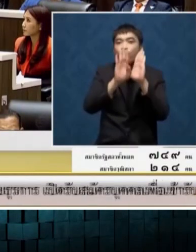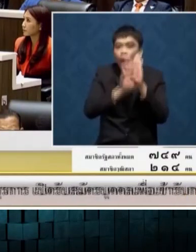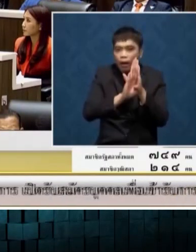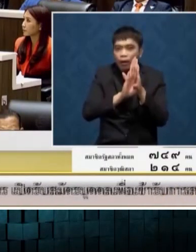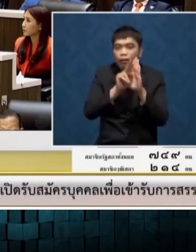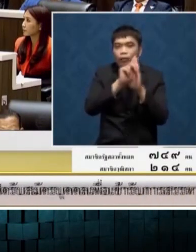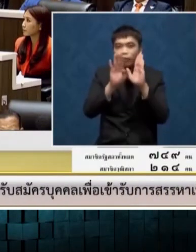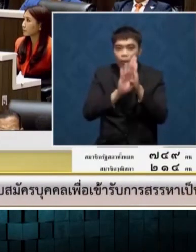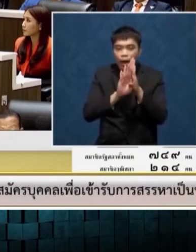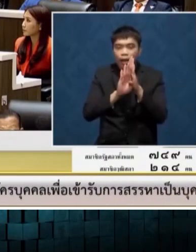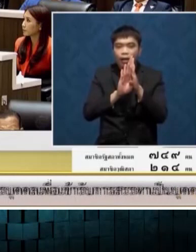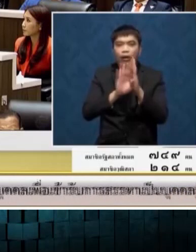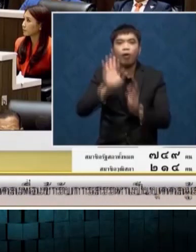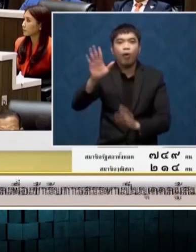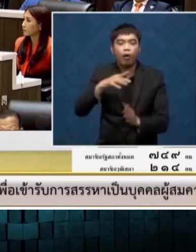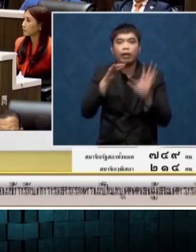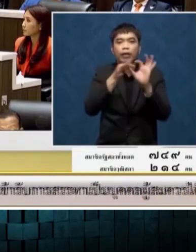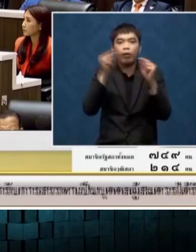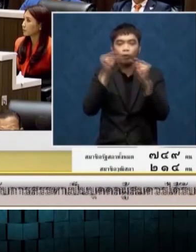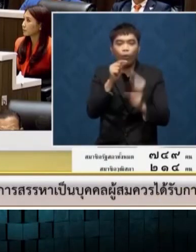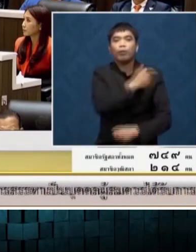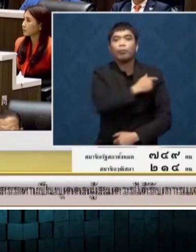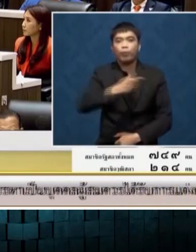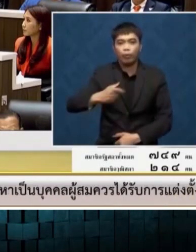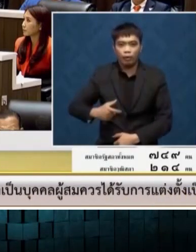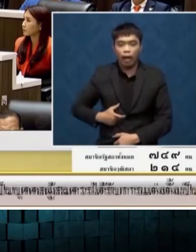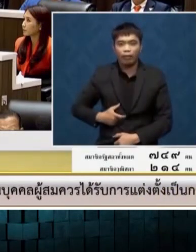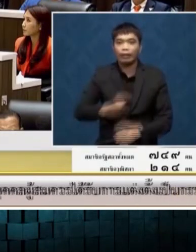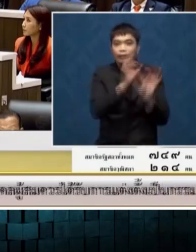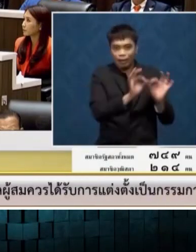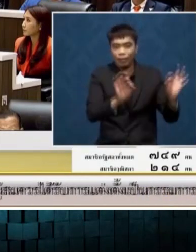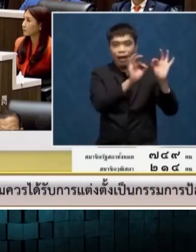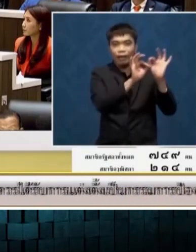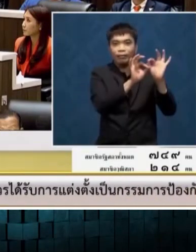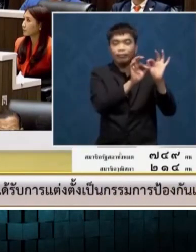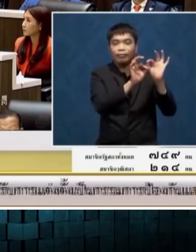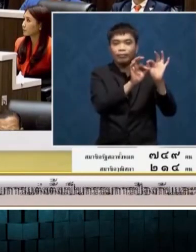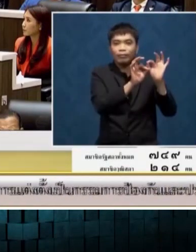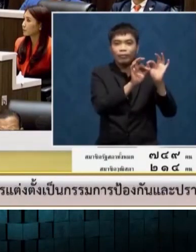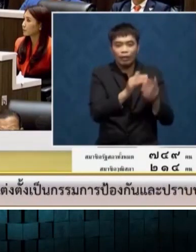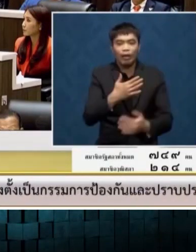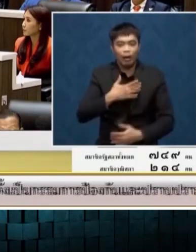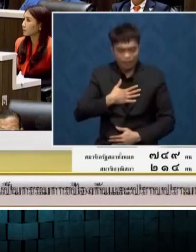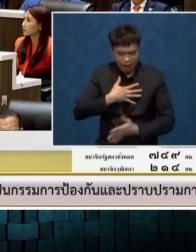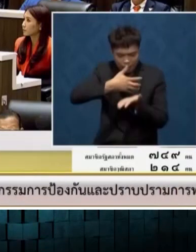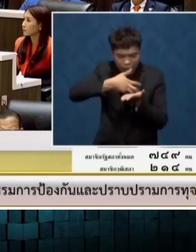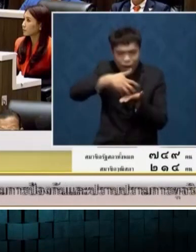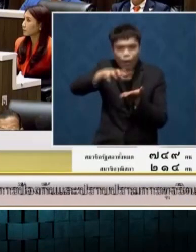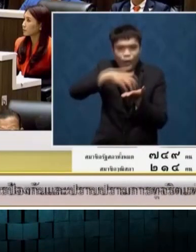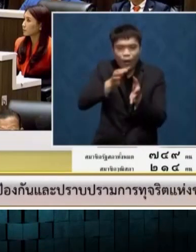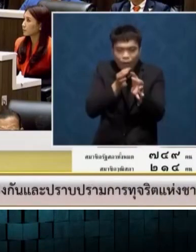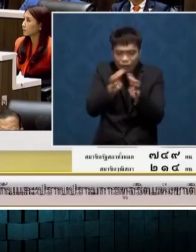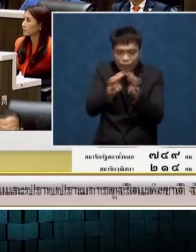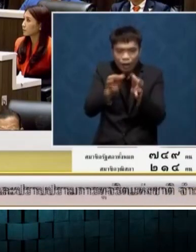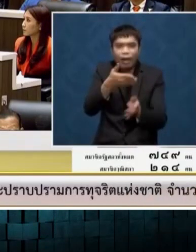วุฒิสภาแล้วก็สมาชิกสภาผู้แทนราษฎรที่ไม่ได้มาเป็นพรรคร่วม 8พรรคด้วยกันกับ